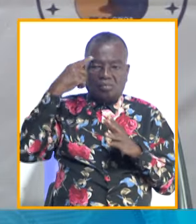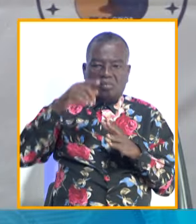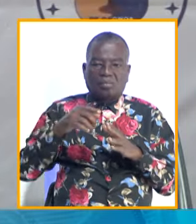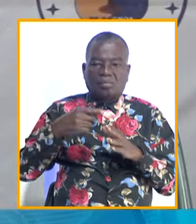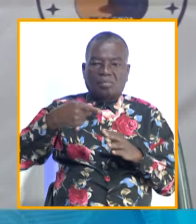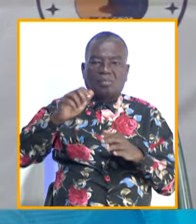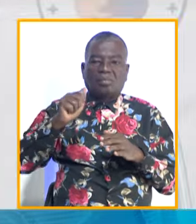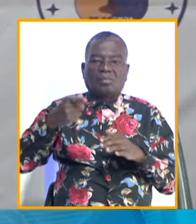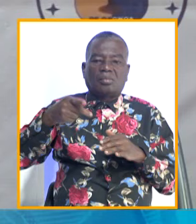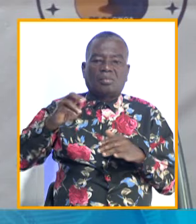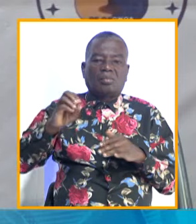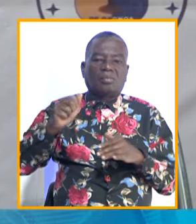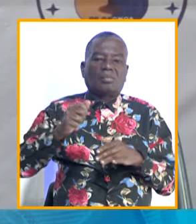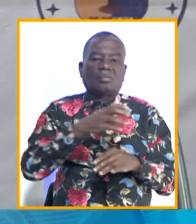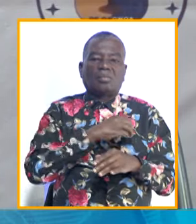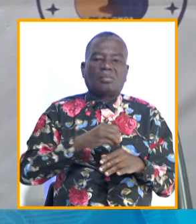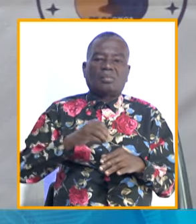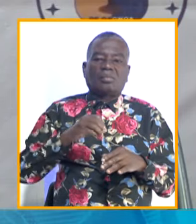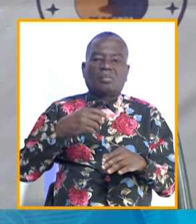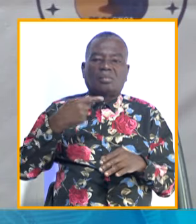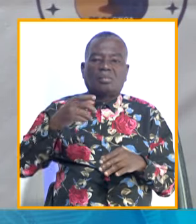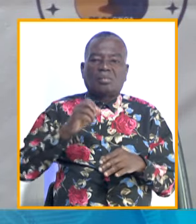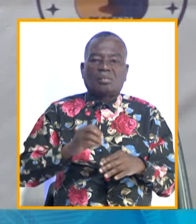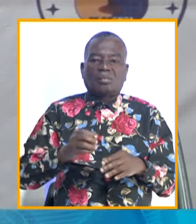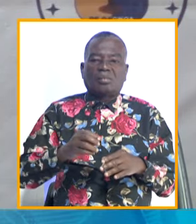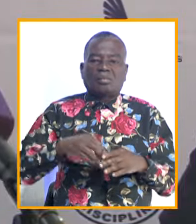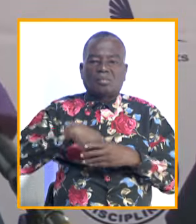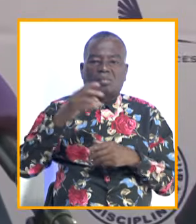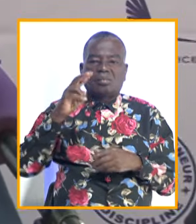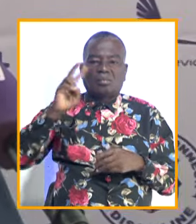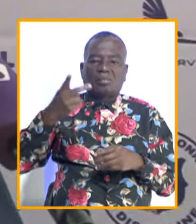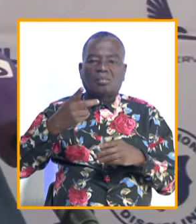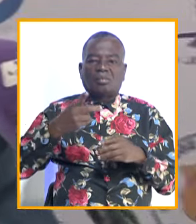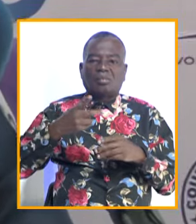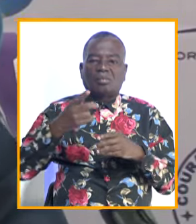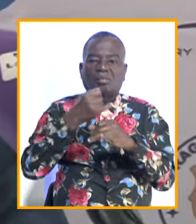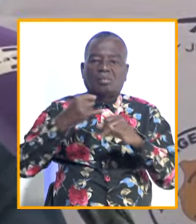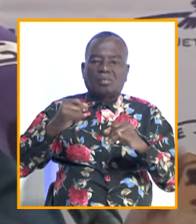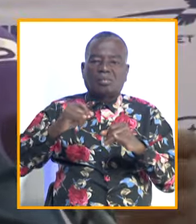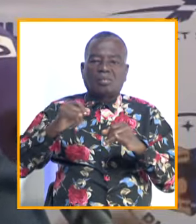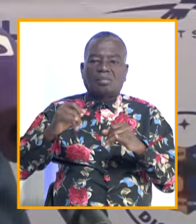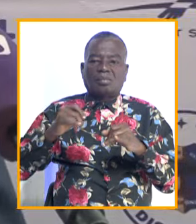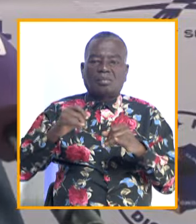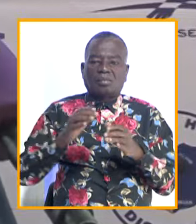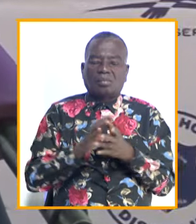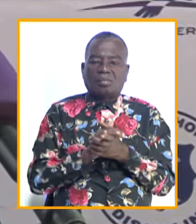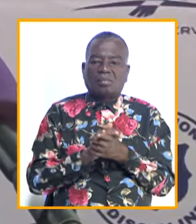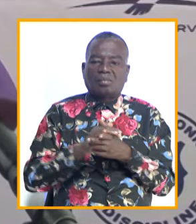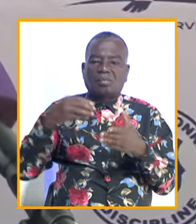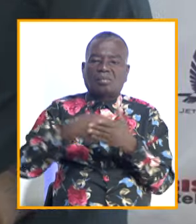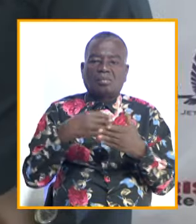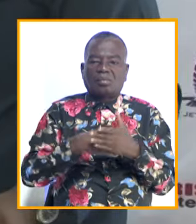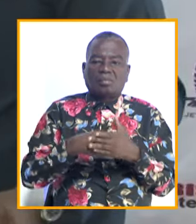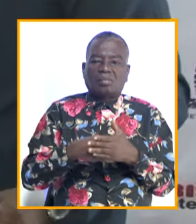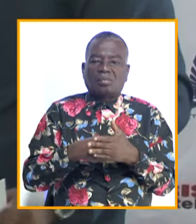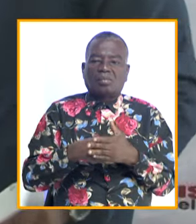Il faut que Gagnoa sorte de la deuxième division. Il faut que Gagnoa vienne en première division. Visiblement ému par cette convention stratégique, le nouveau boss